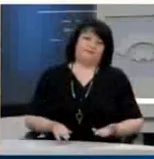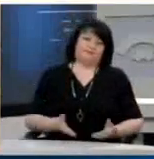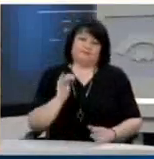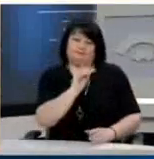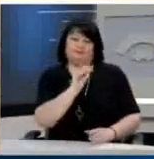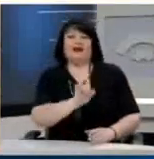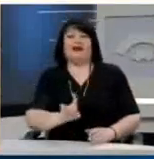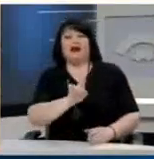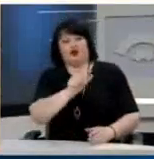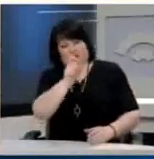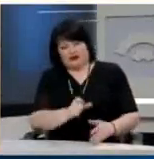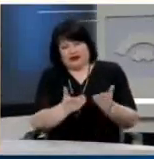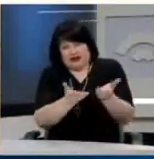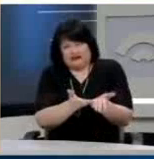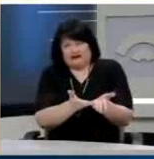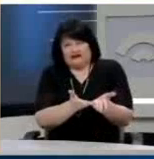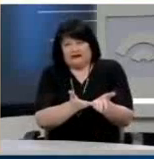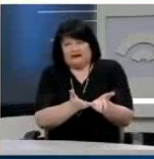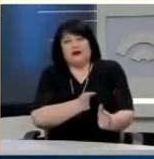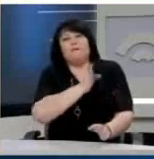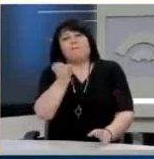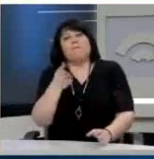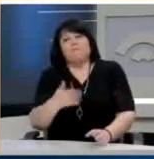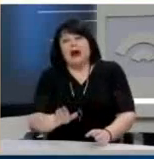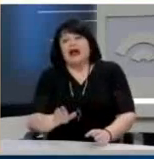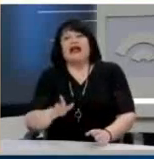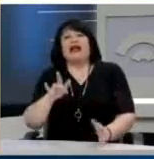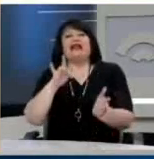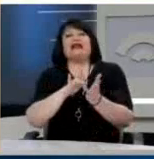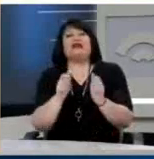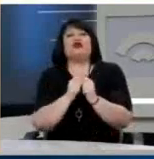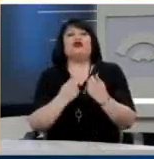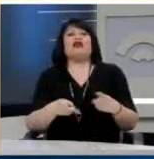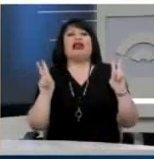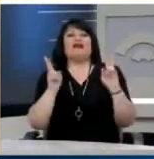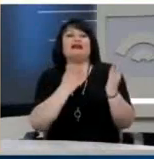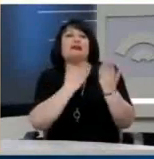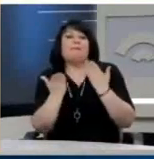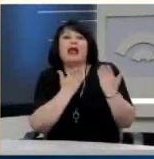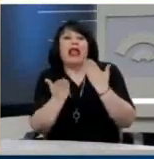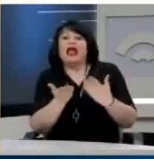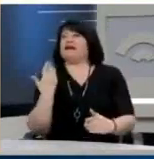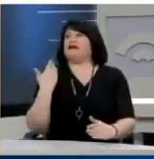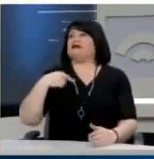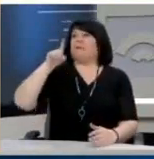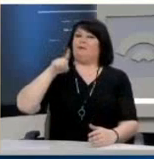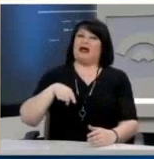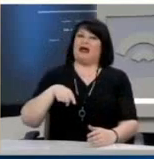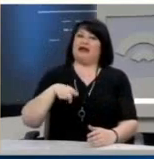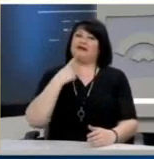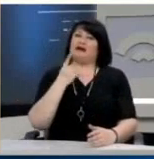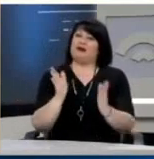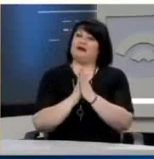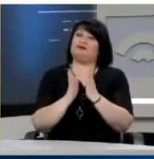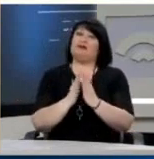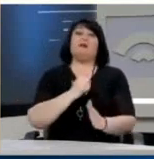Κύριε Μητσοτάκη, εσείς δεν ήσασταν που πήγατε στο Κέντρο Φιλελεύθερων Μελετών πριν από λίγες μέρες και επικροτήσατε τις